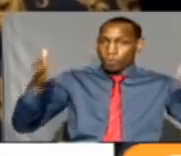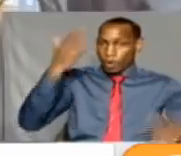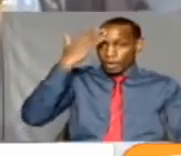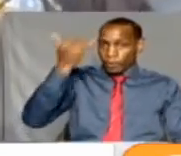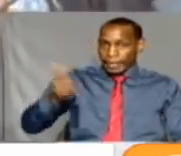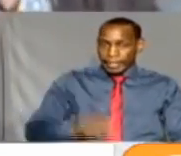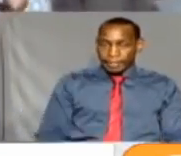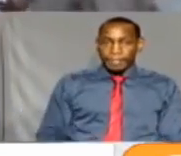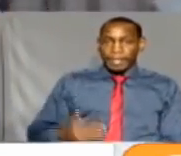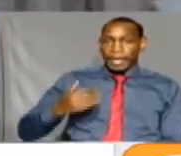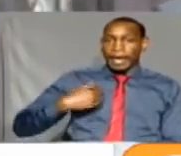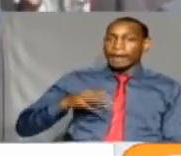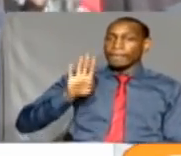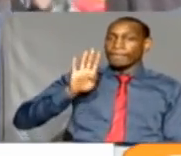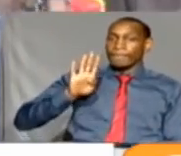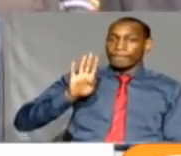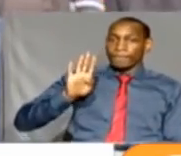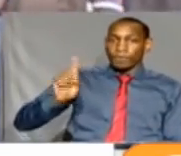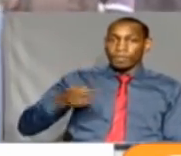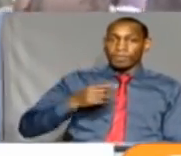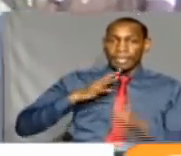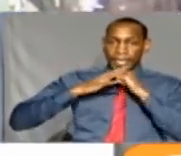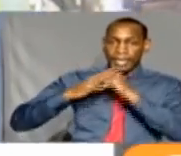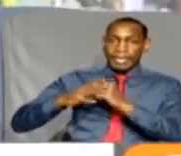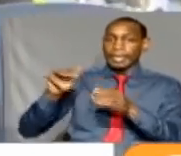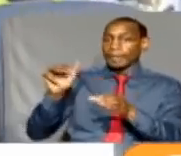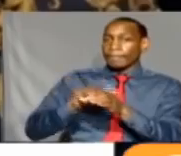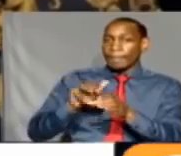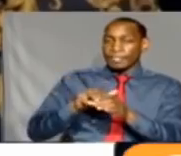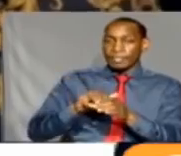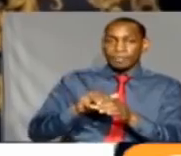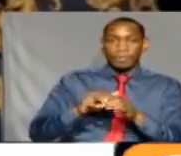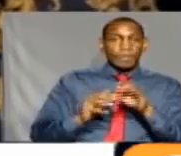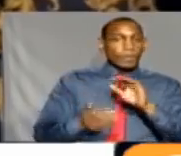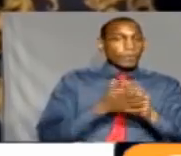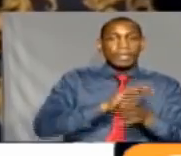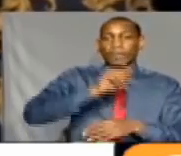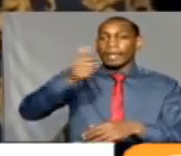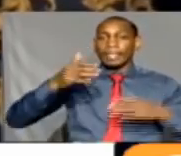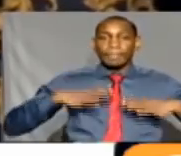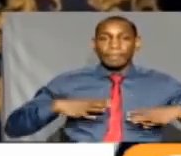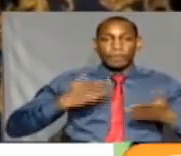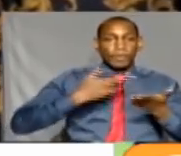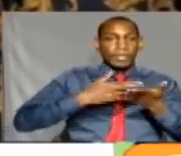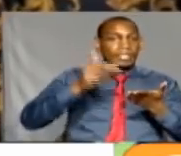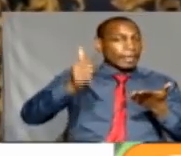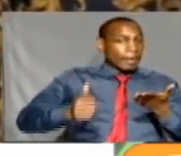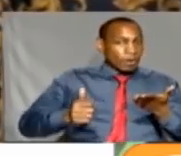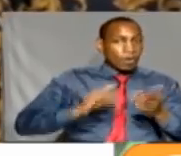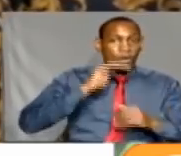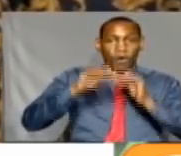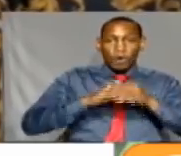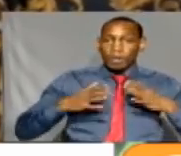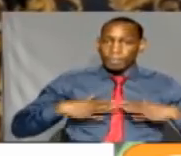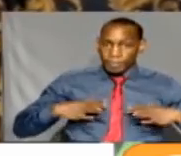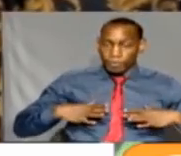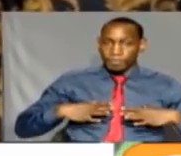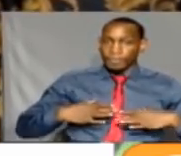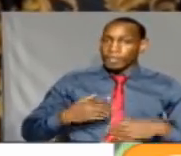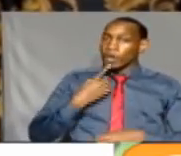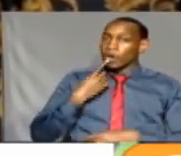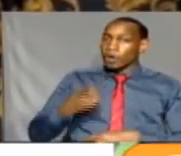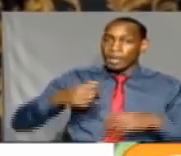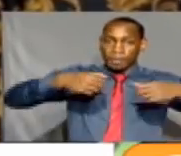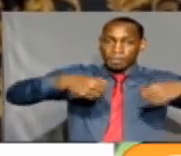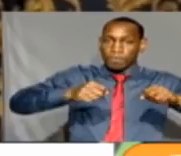kwa sababu tuko na 4900 members bila watu wengine ambao hawajarejista. Hao watu wote tutawaambia waweke